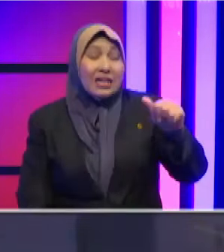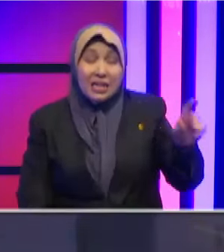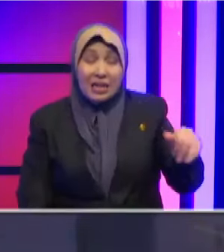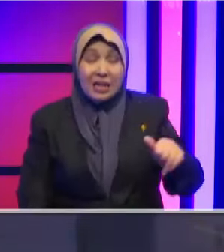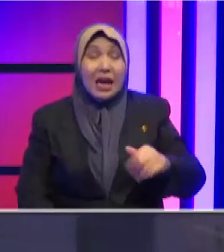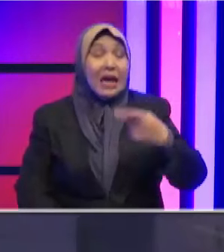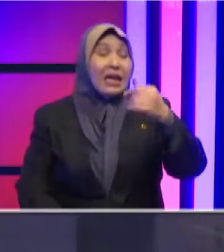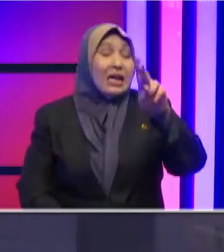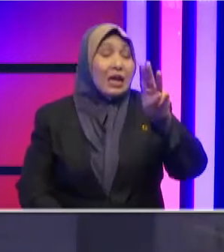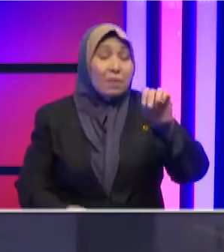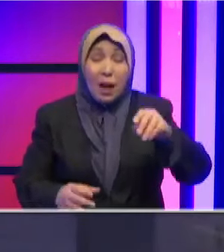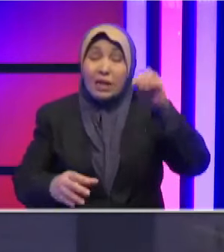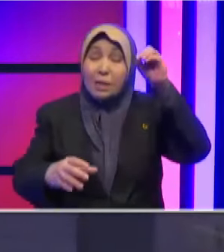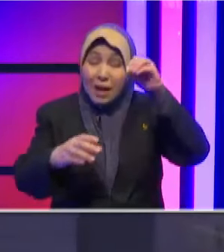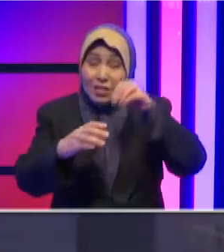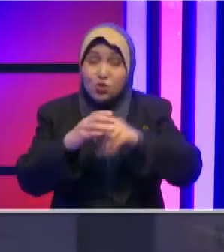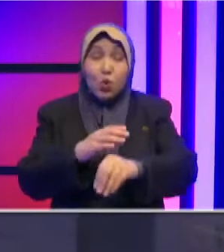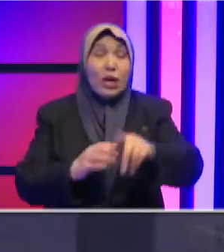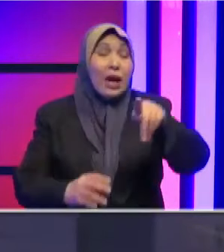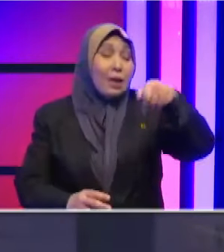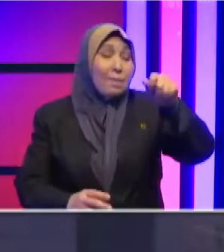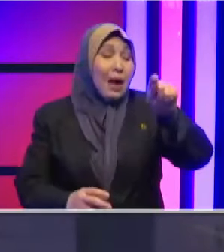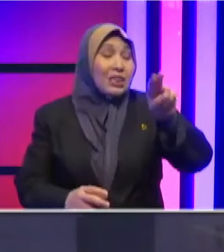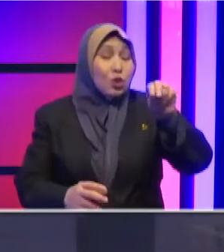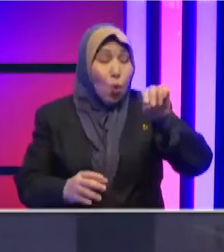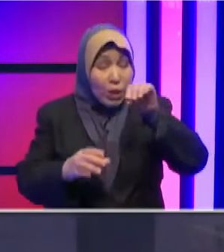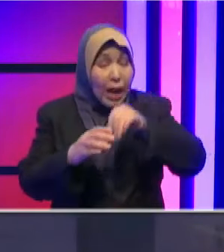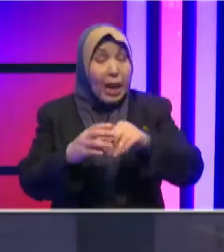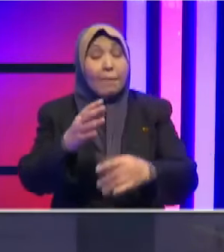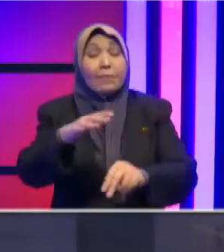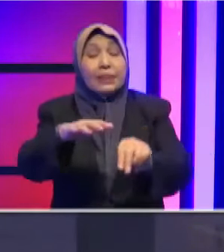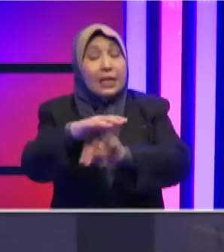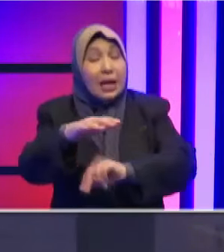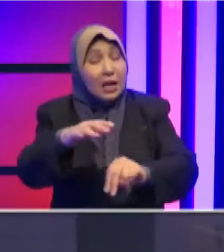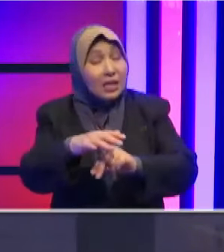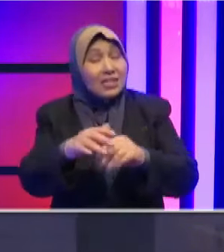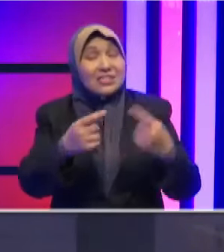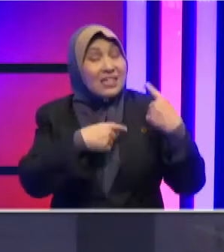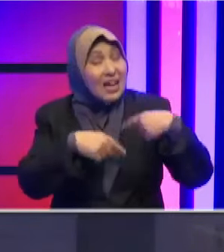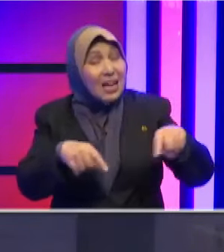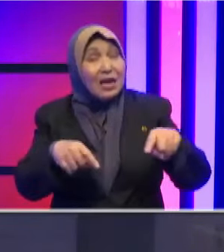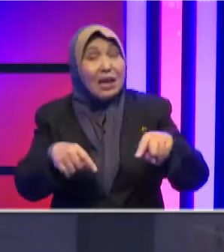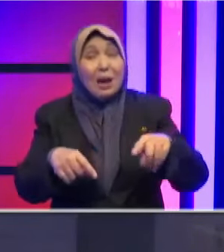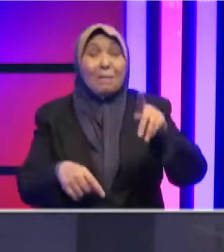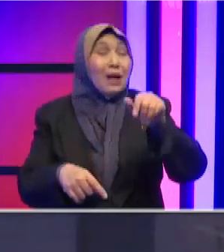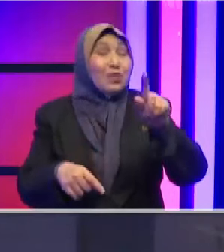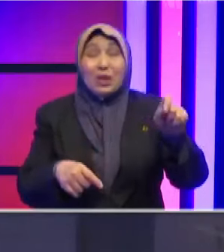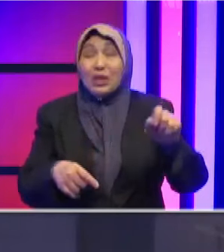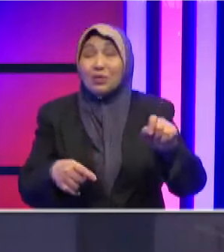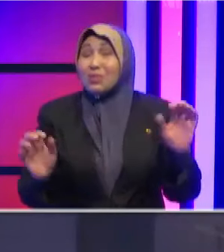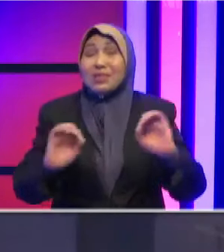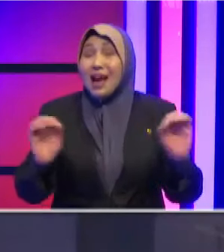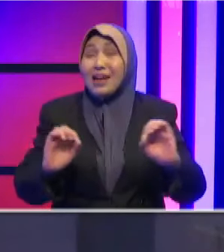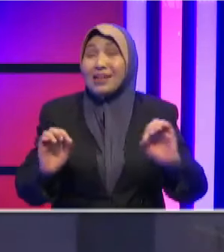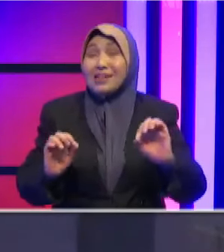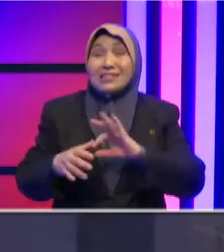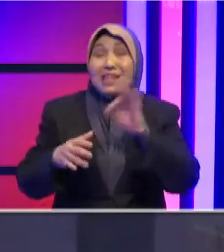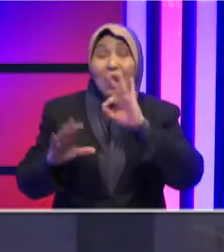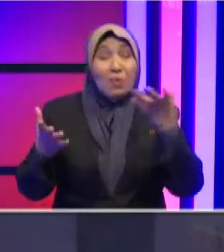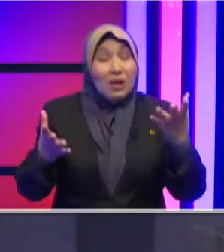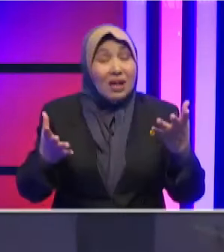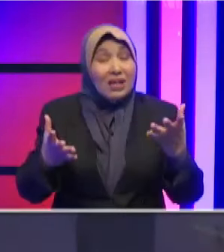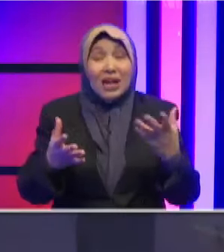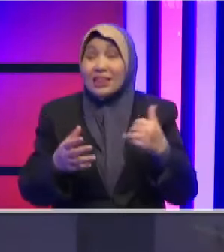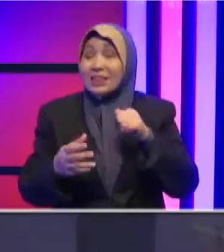hikmah dari dimasukkan patung berhala dalam neraka padahal patung tersebut tidak ada bernyawa dan